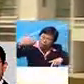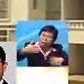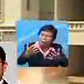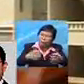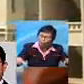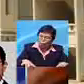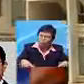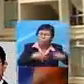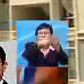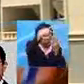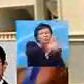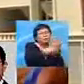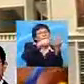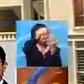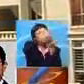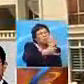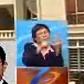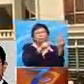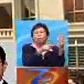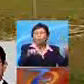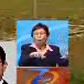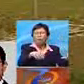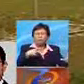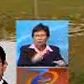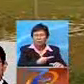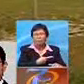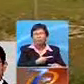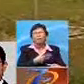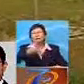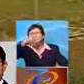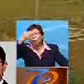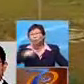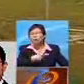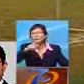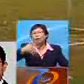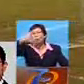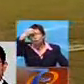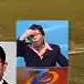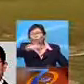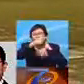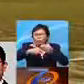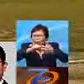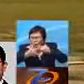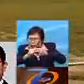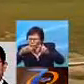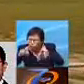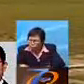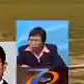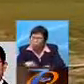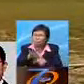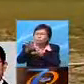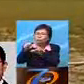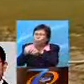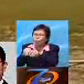buat satu-satu projek, kita kena ambil tahu mengenai masalah rakyat yang